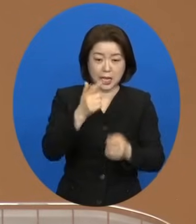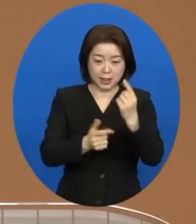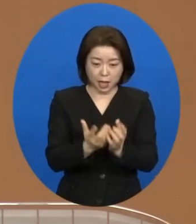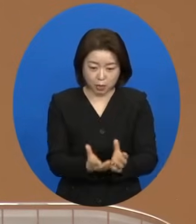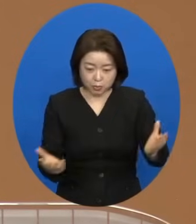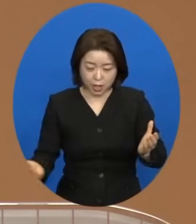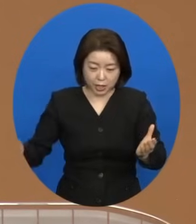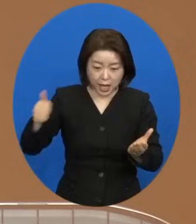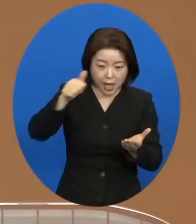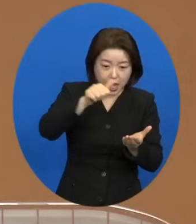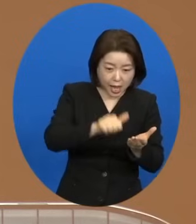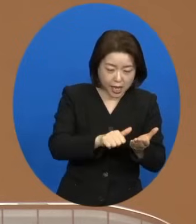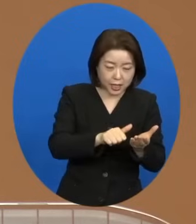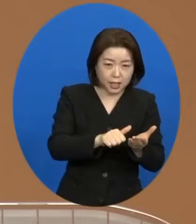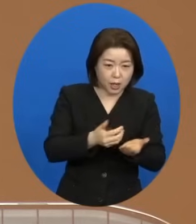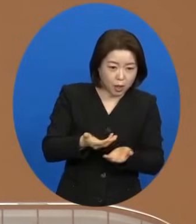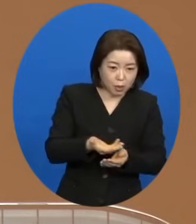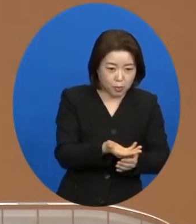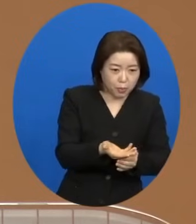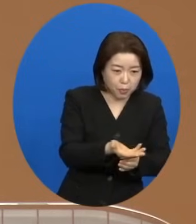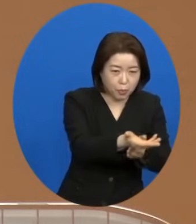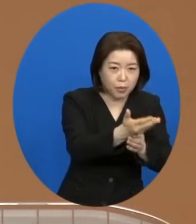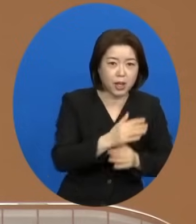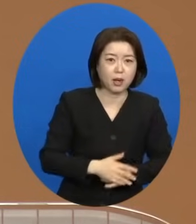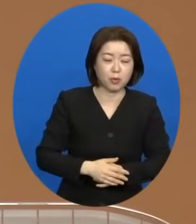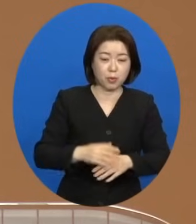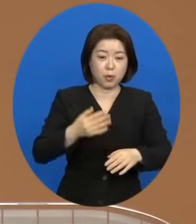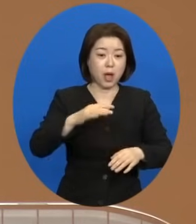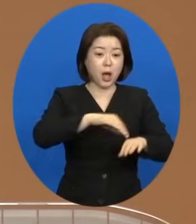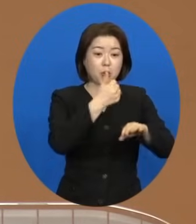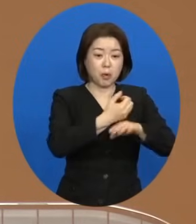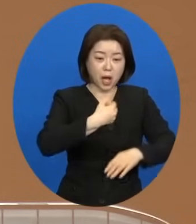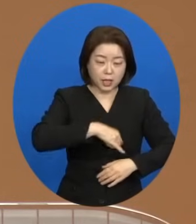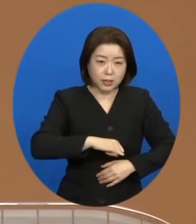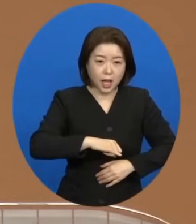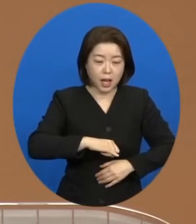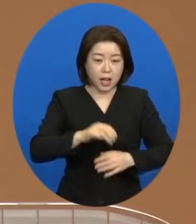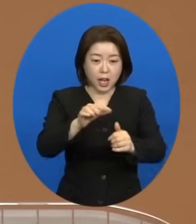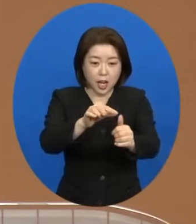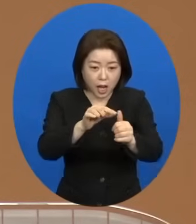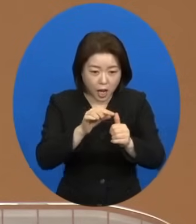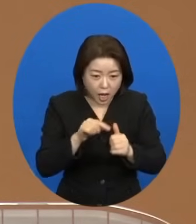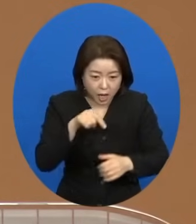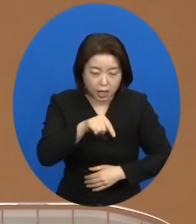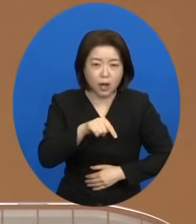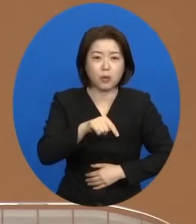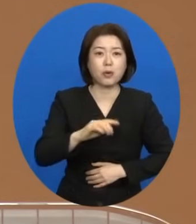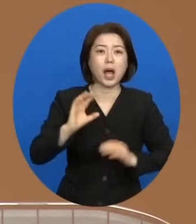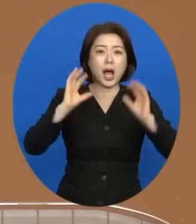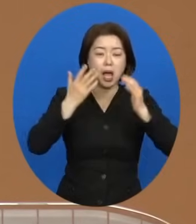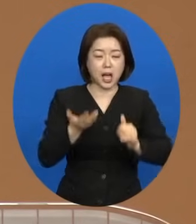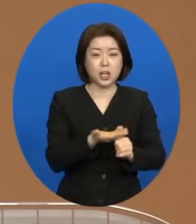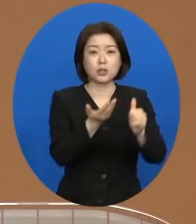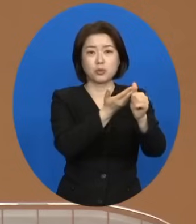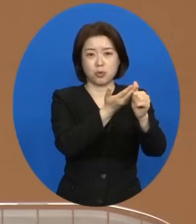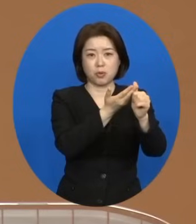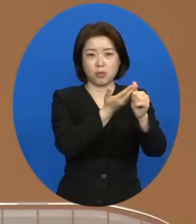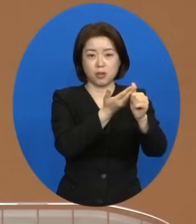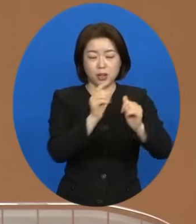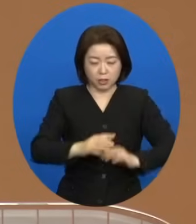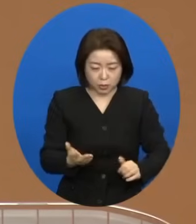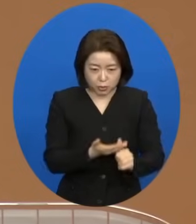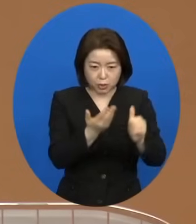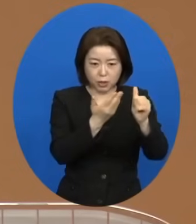됩니다 그리고 이제 유모인 그 어머니죠 요게벳의 의해서 잠시 길러지고 그 이후에 애굽에서 40년을 보내게